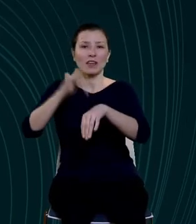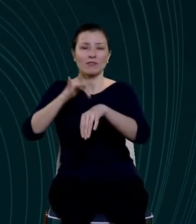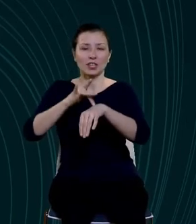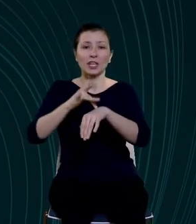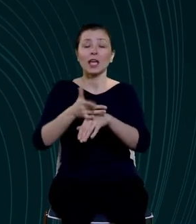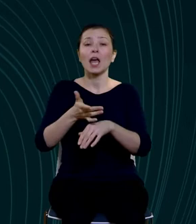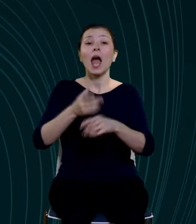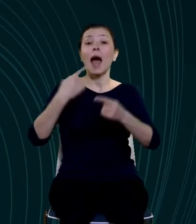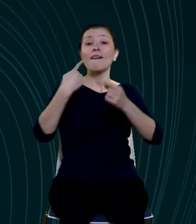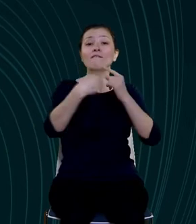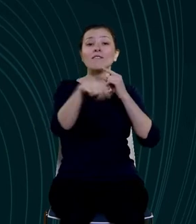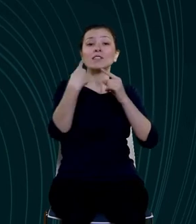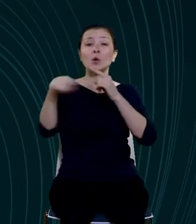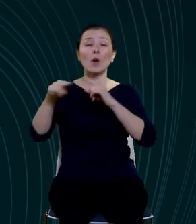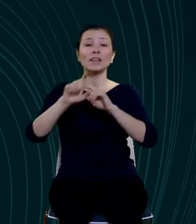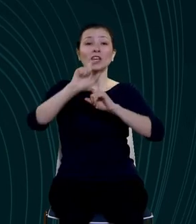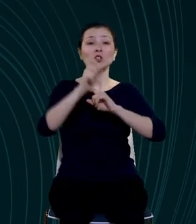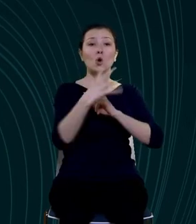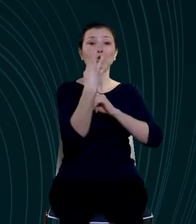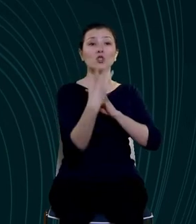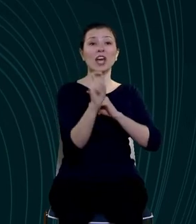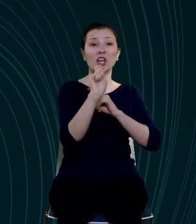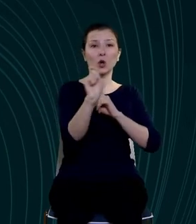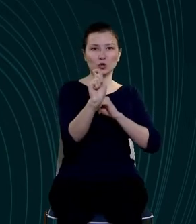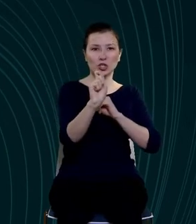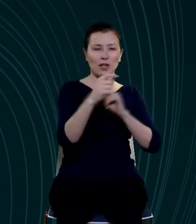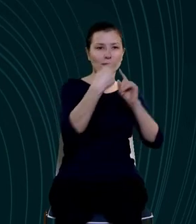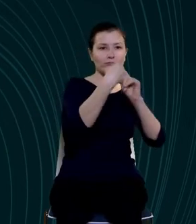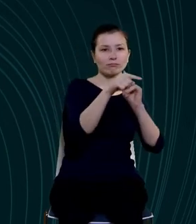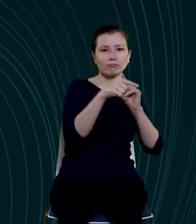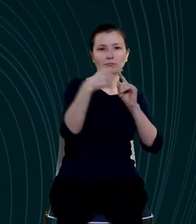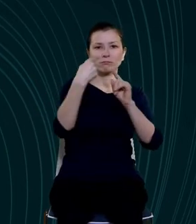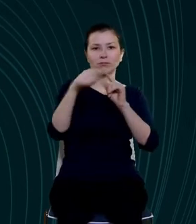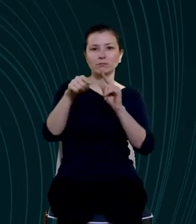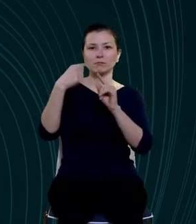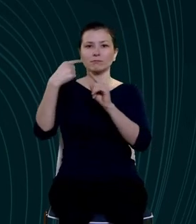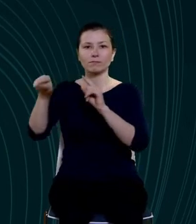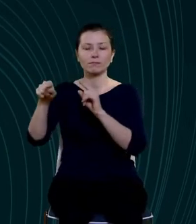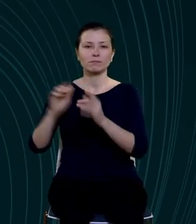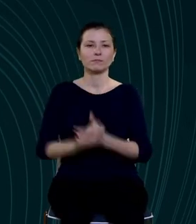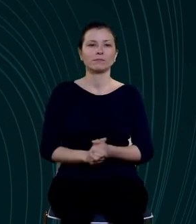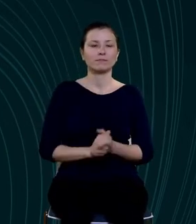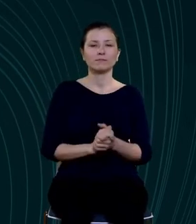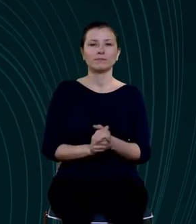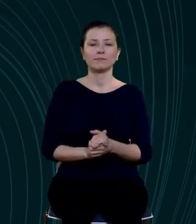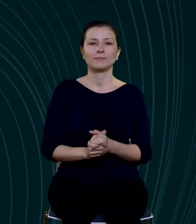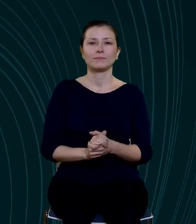przesyłanie, następuje co 4 godziny. Jest to optymalizacja taka pod względem